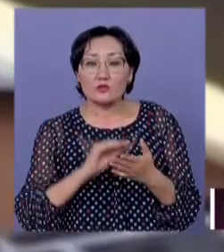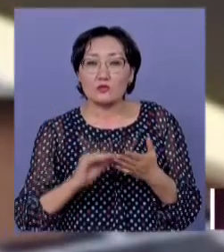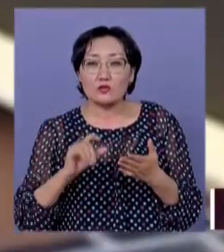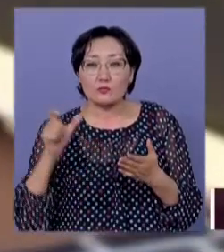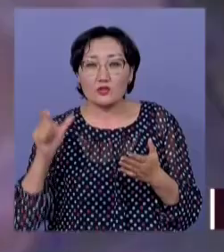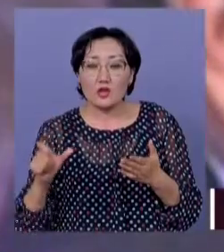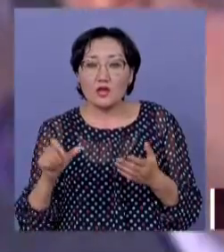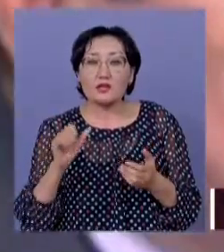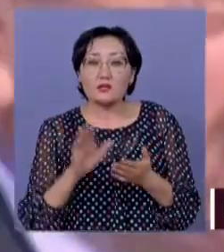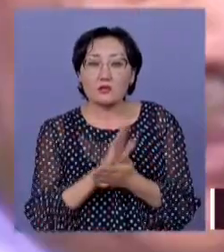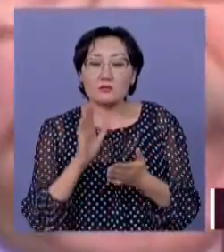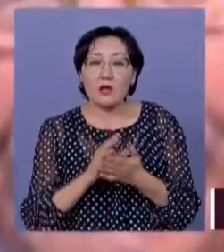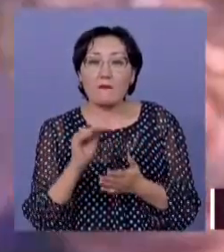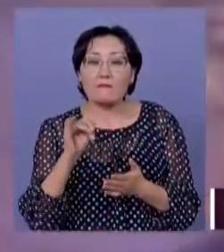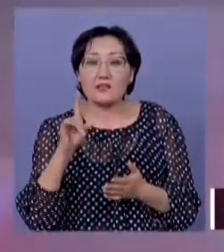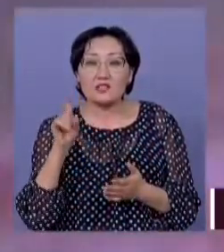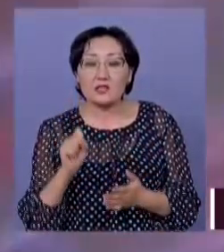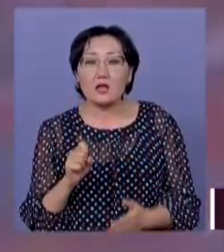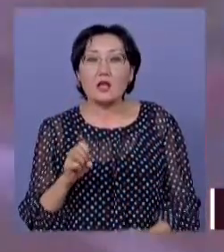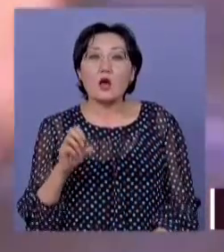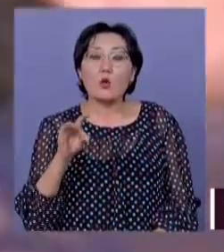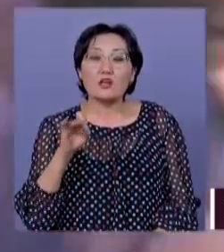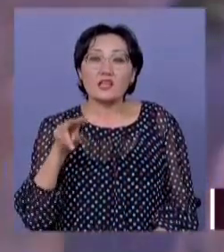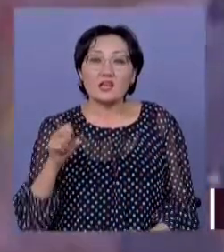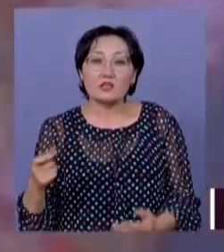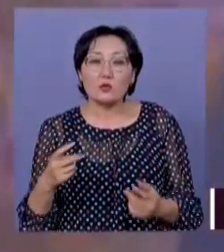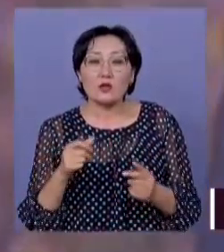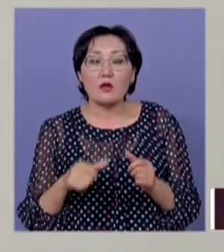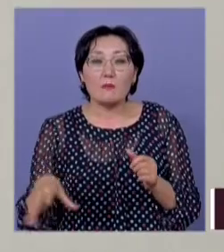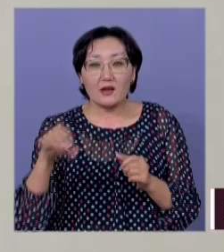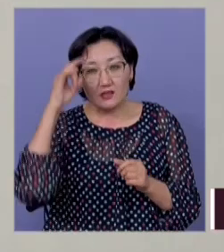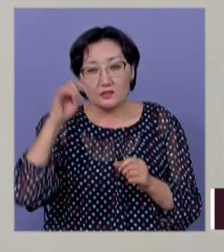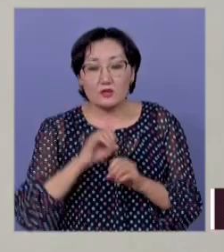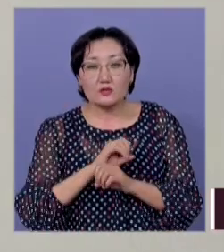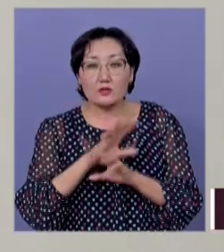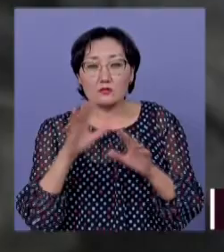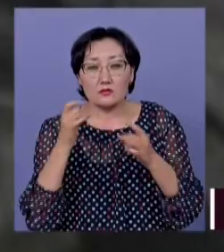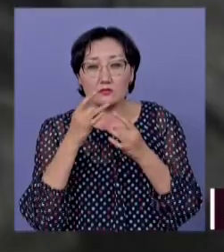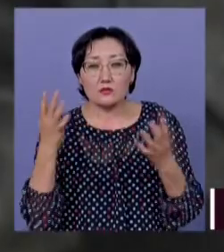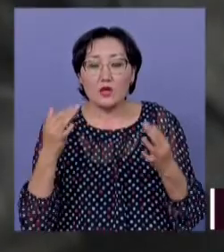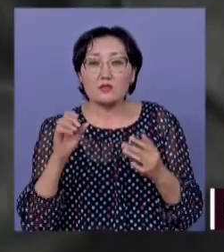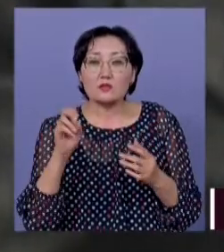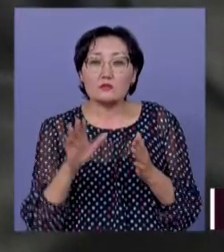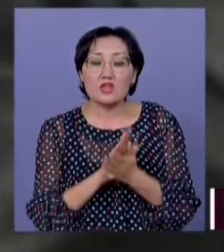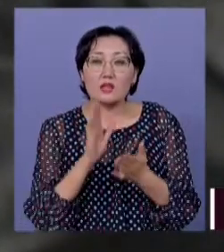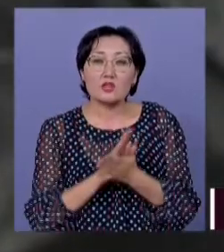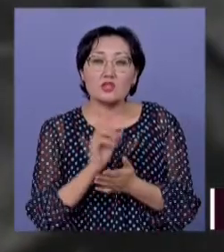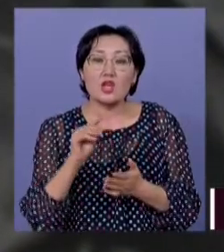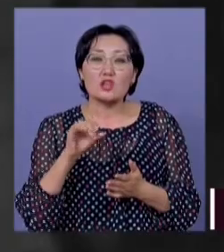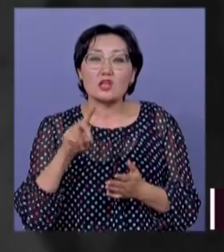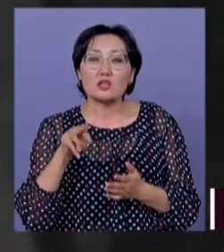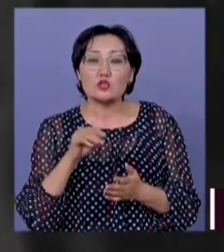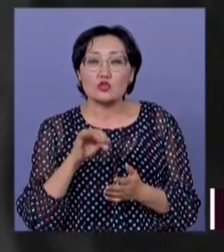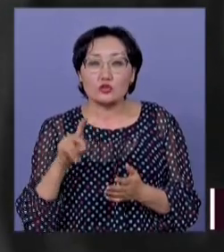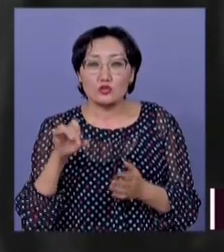жырларын жариялайды. Фаризаны, Ақселеуді, Оралханды Алталашқа танытады. Социалистік Қазақстан газеті, Жалын, Жұлдыз